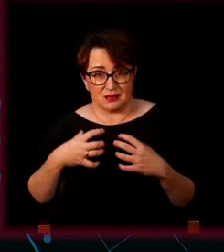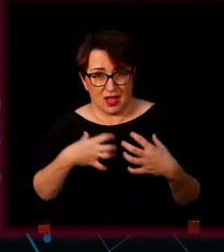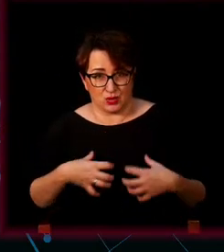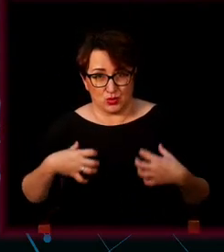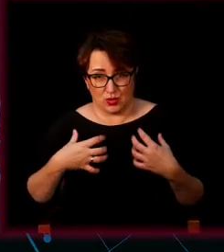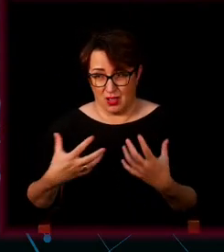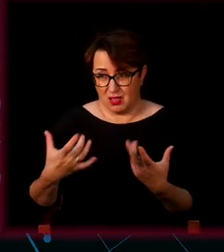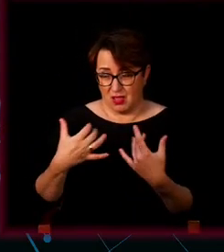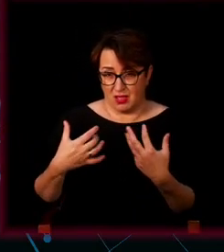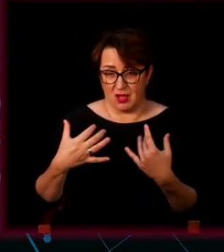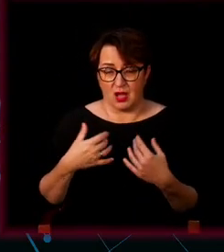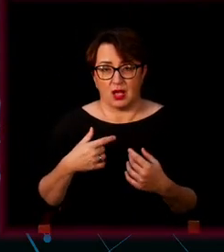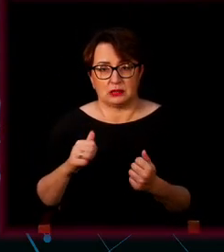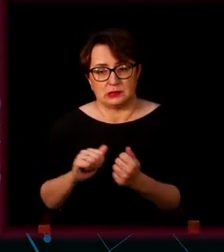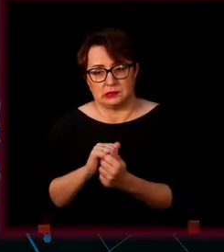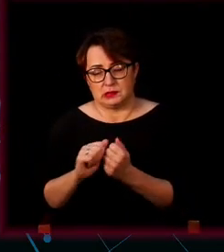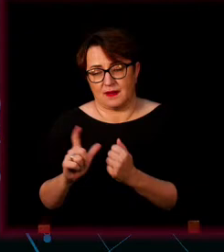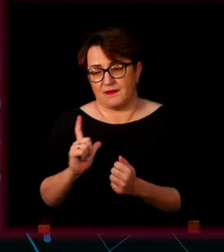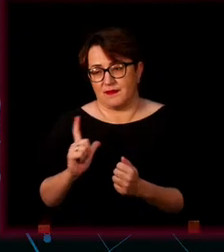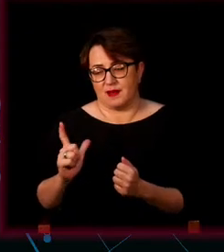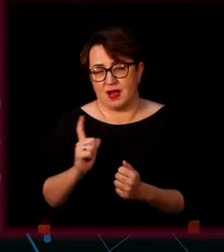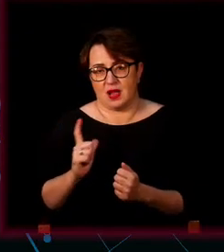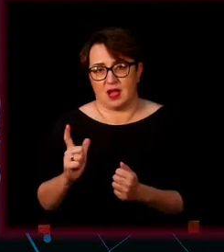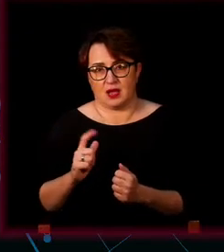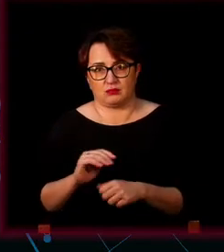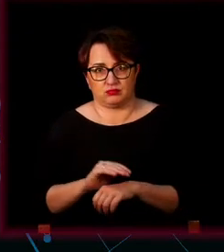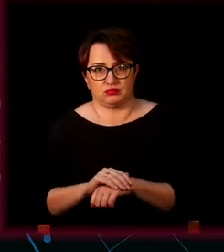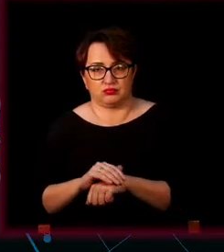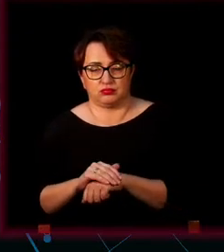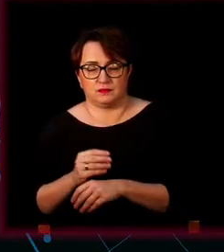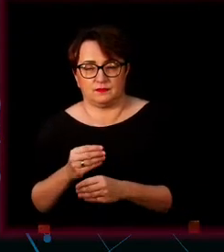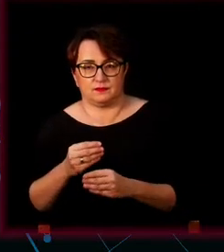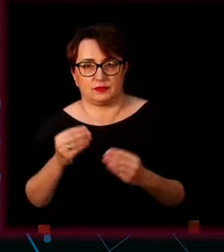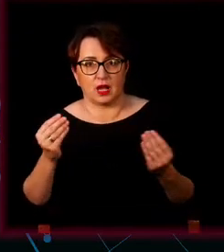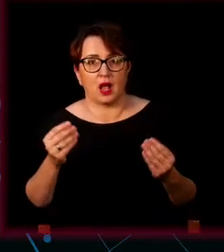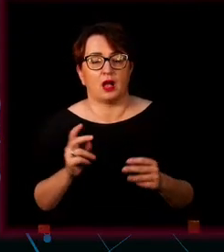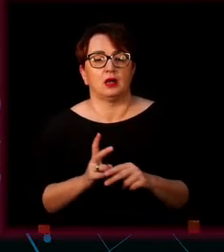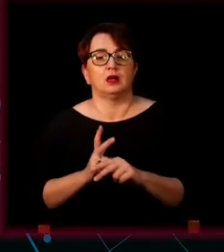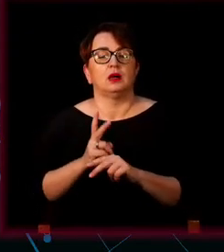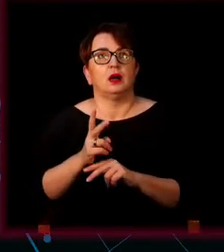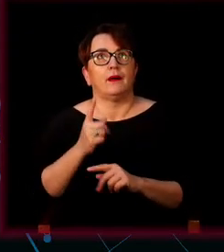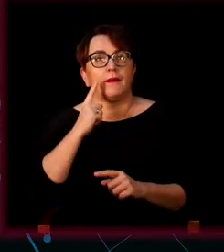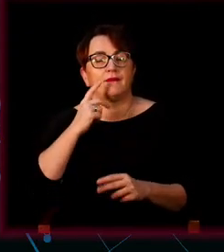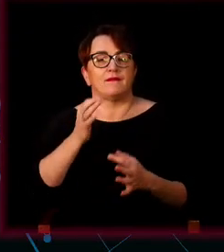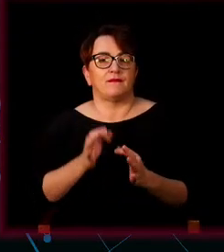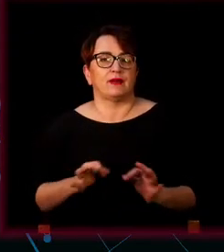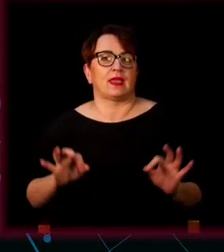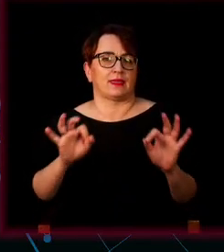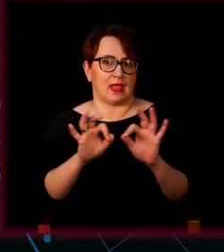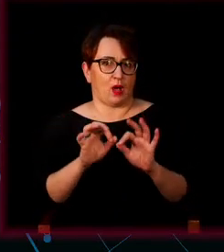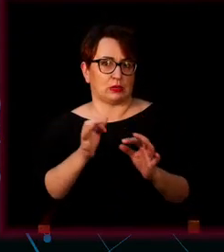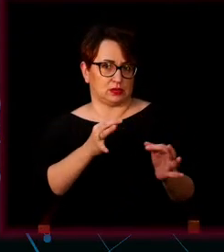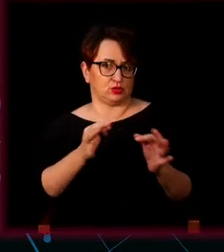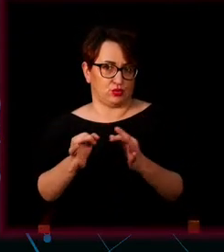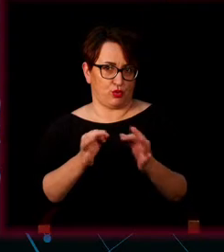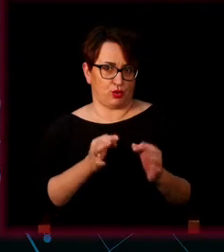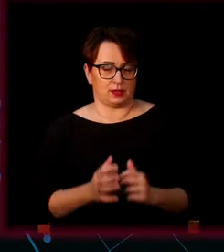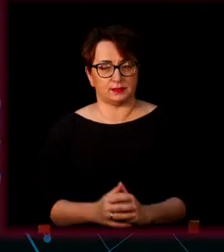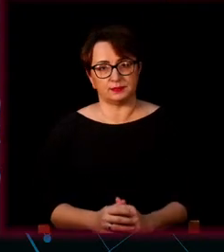no docierają się dosłownie ich przenośni i też docierają do jakiejś konkluzji tej całej